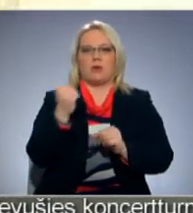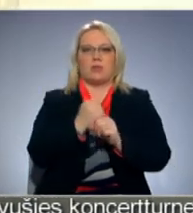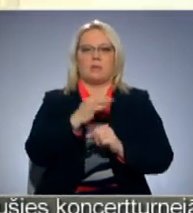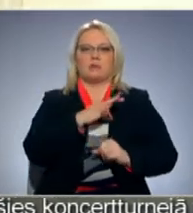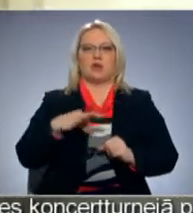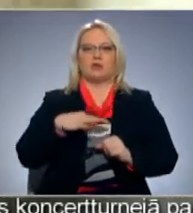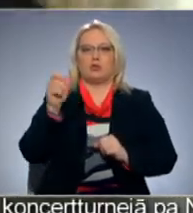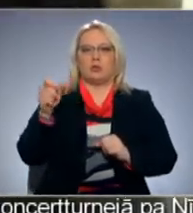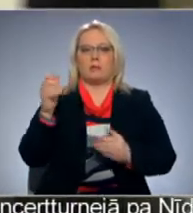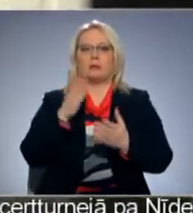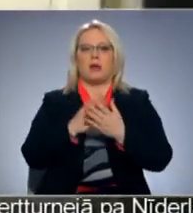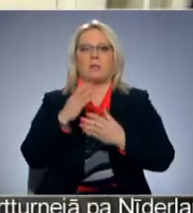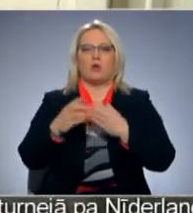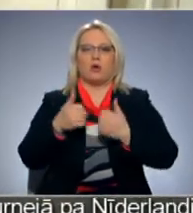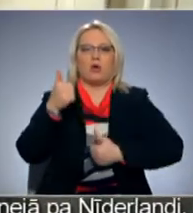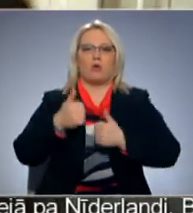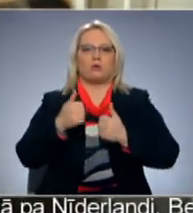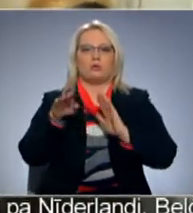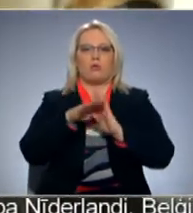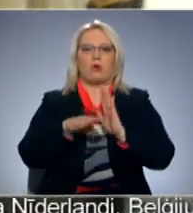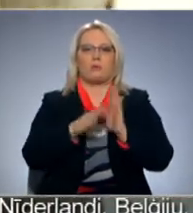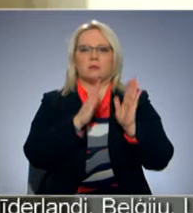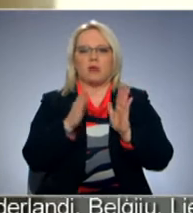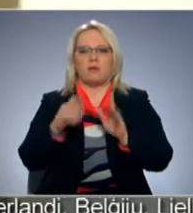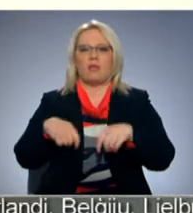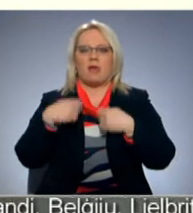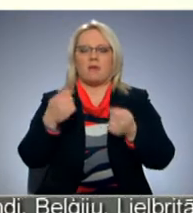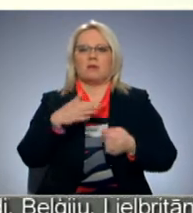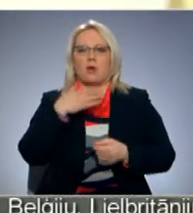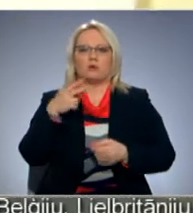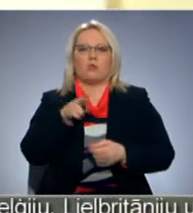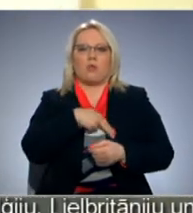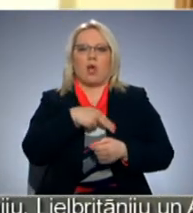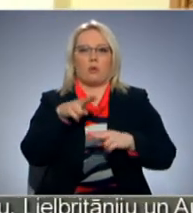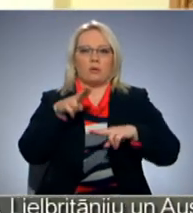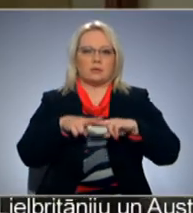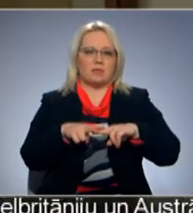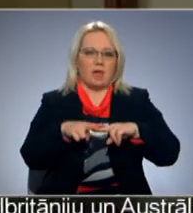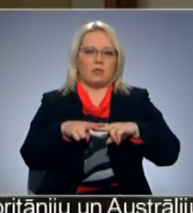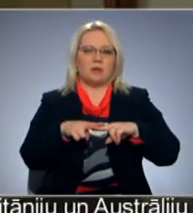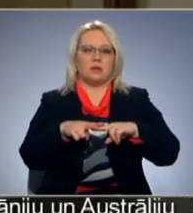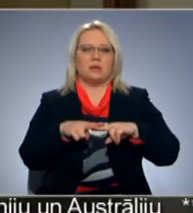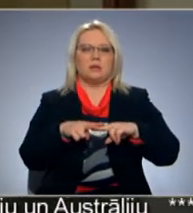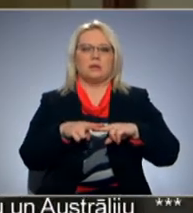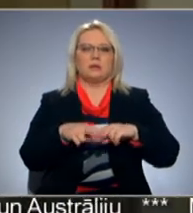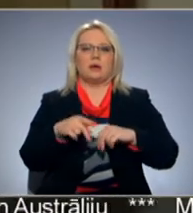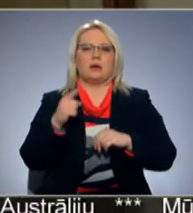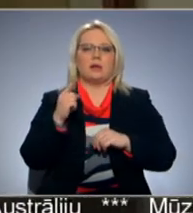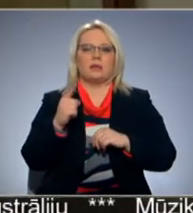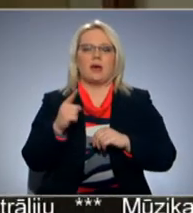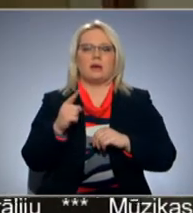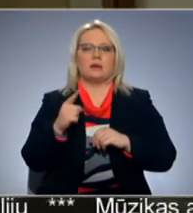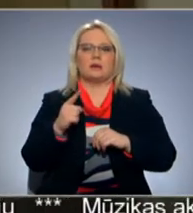studentiem starptautisku konkursu programmu sagatavošanā devis vairākas godalgotas vietas. Es bezgalu lielu vērību piegriežu tieši